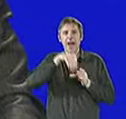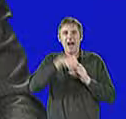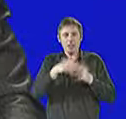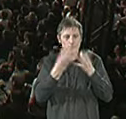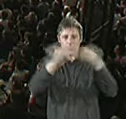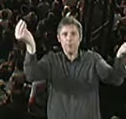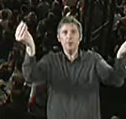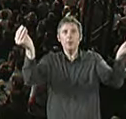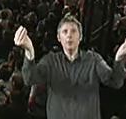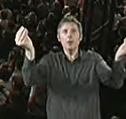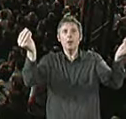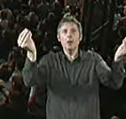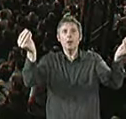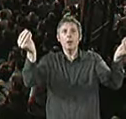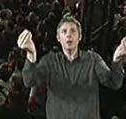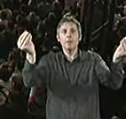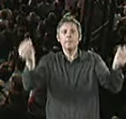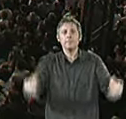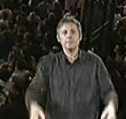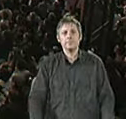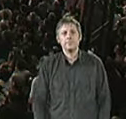faillites.